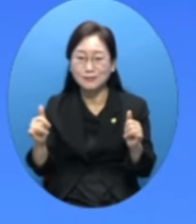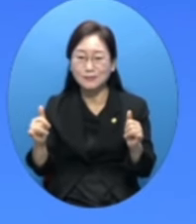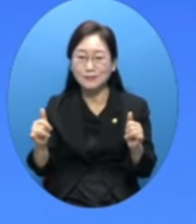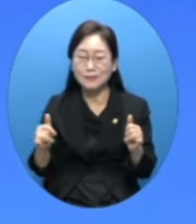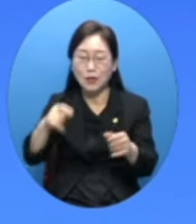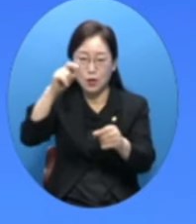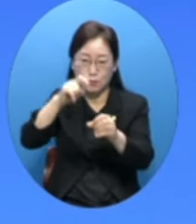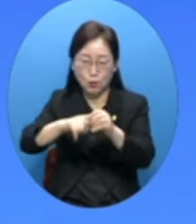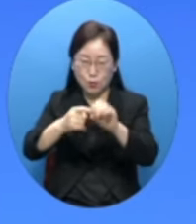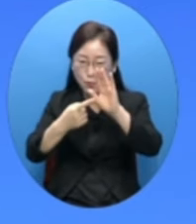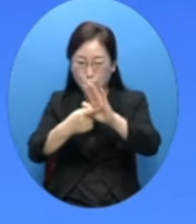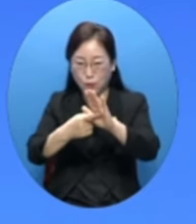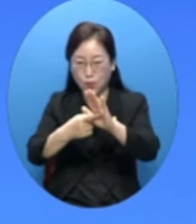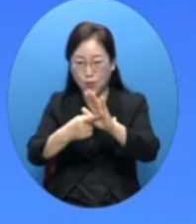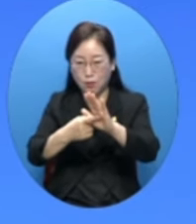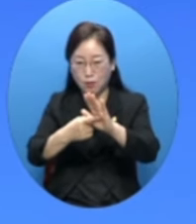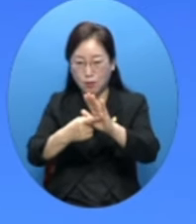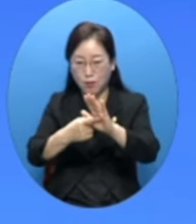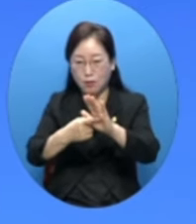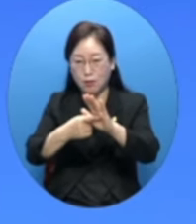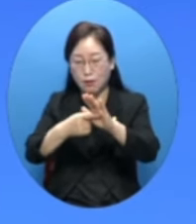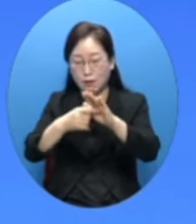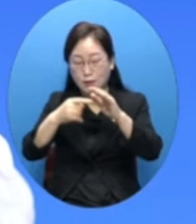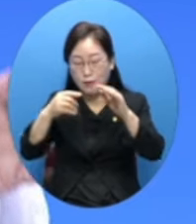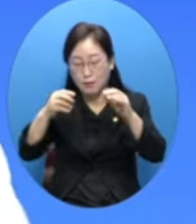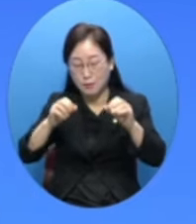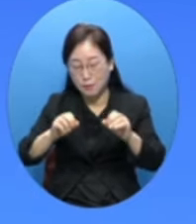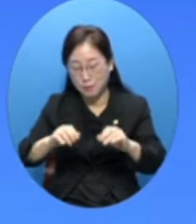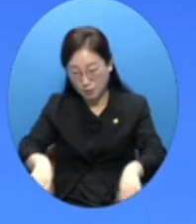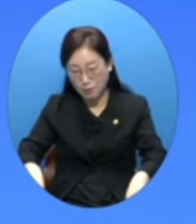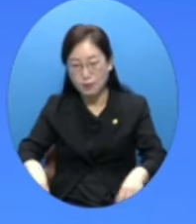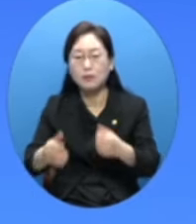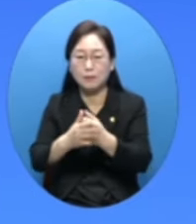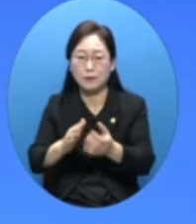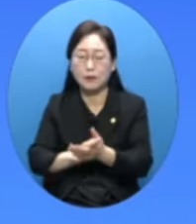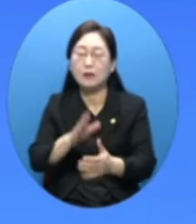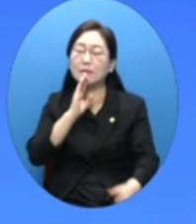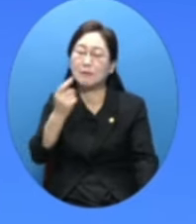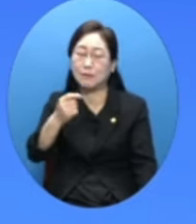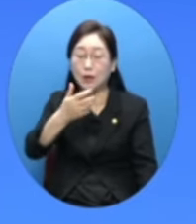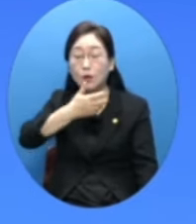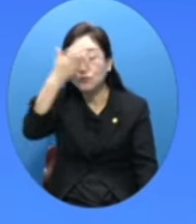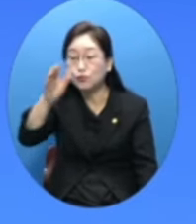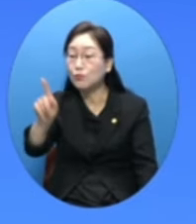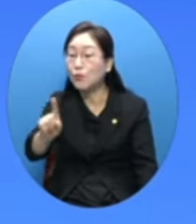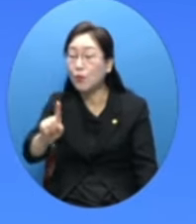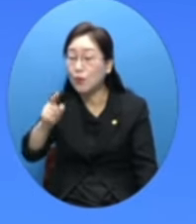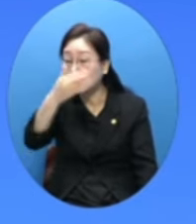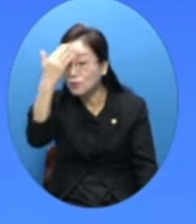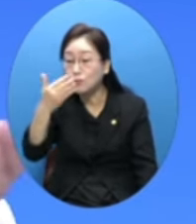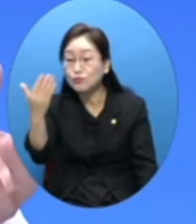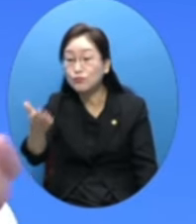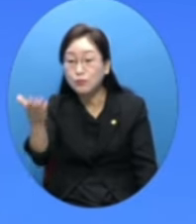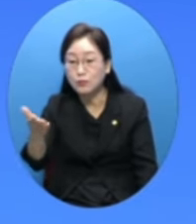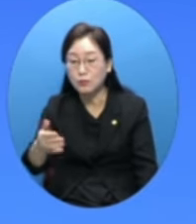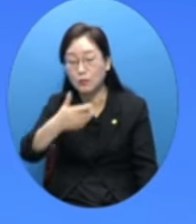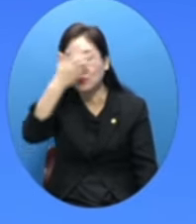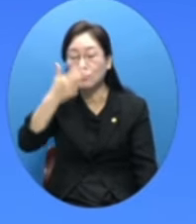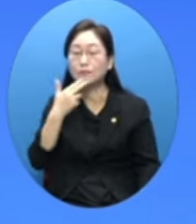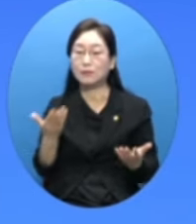목표를 상실한 것이 아니겠습니까? 네, 맞습니다. 청년들에게 너 꿈이 뭐냐? 꿈이 없어요.